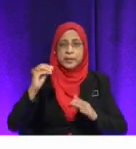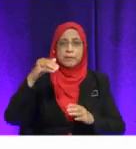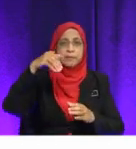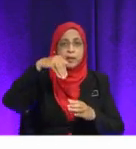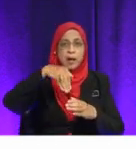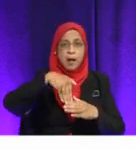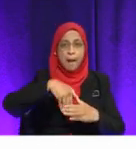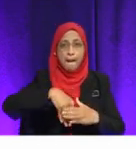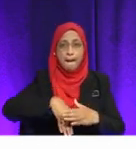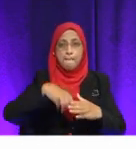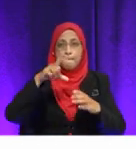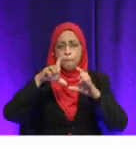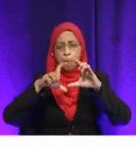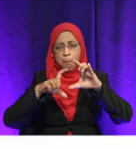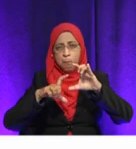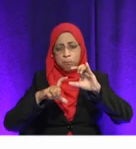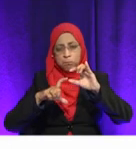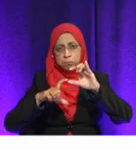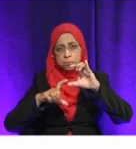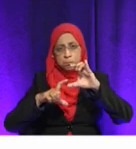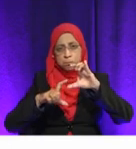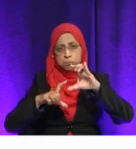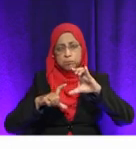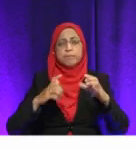jadi Saya tunjuk contoh lukiskan Belanda